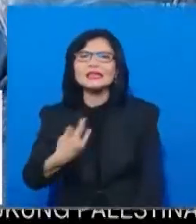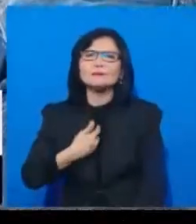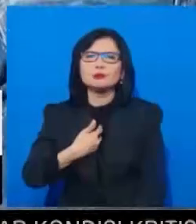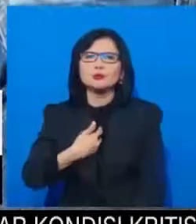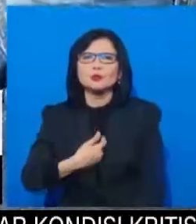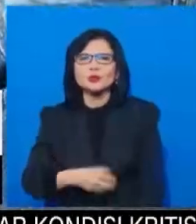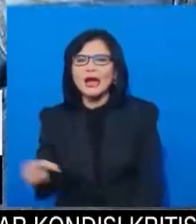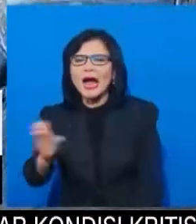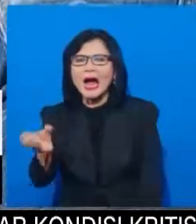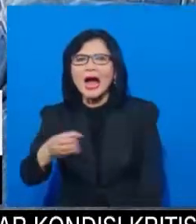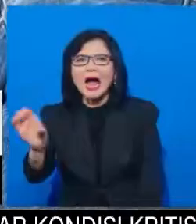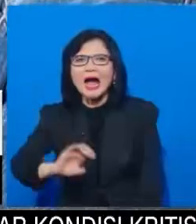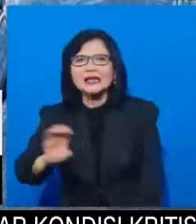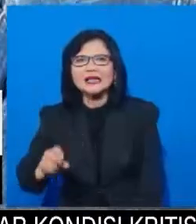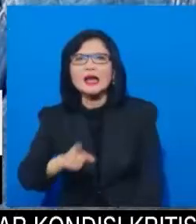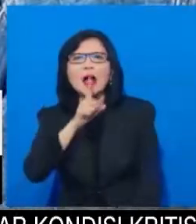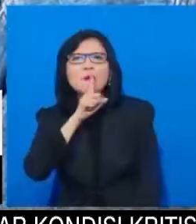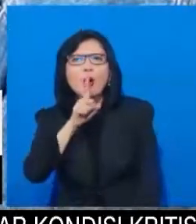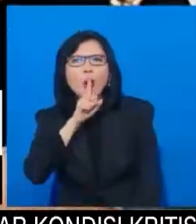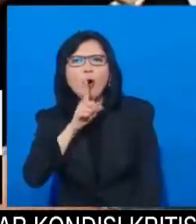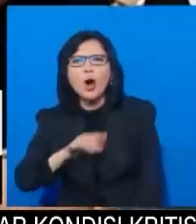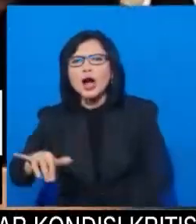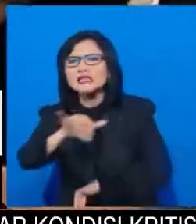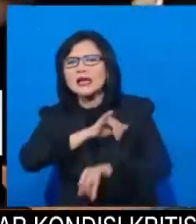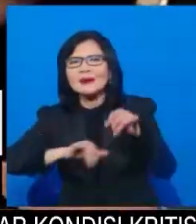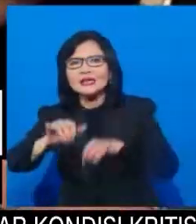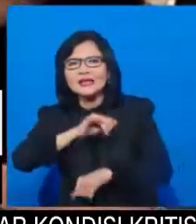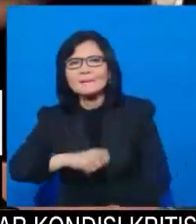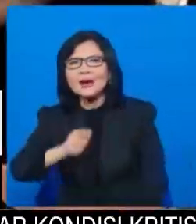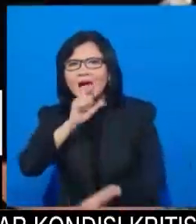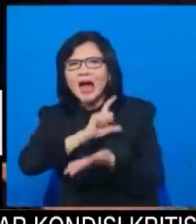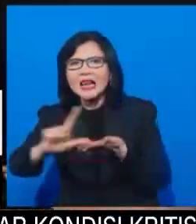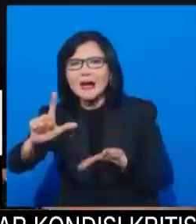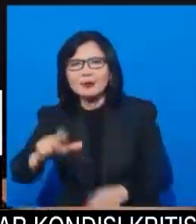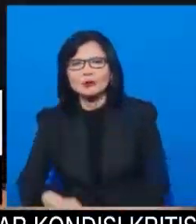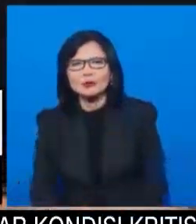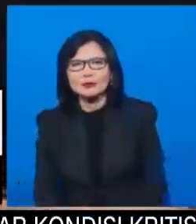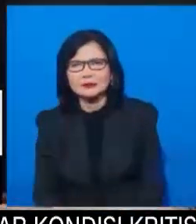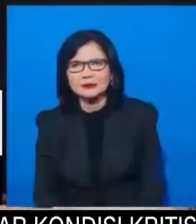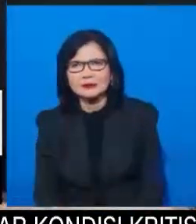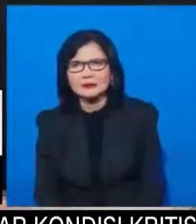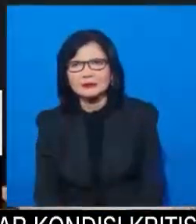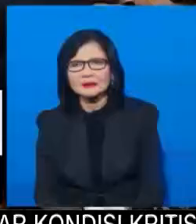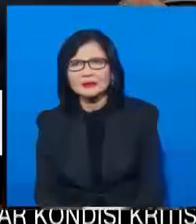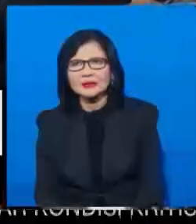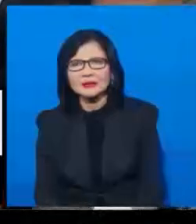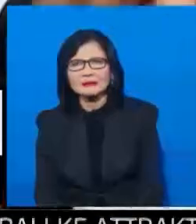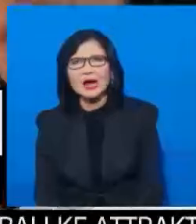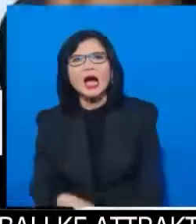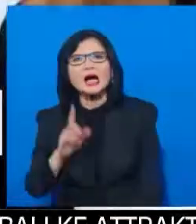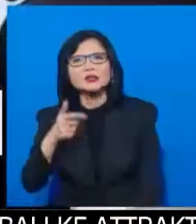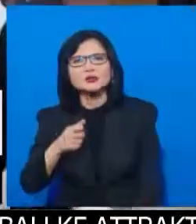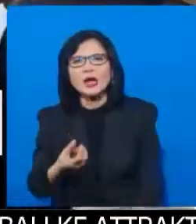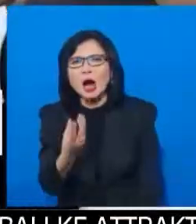Dan mereka juga bersama-sama melaporkan pengelola arisan berinisial RD karena dinilai telah menggelapkan